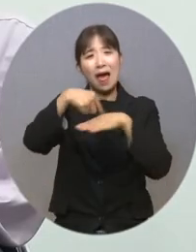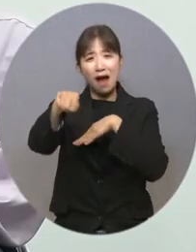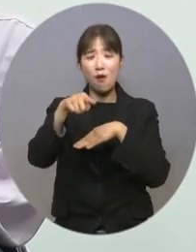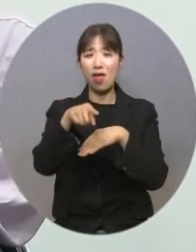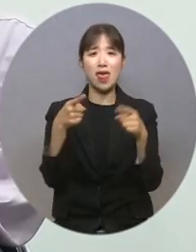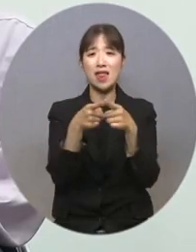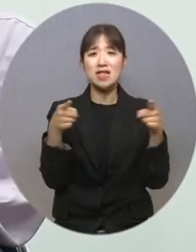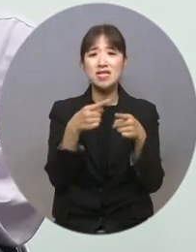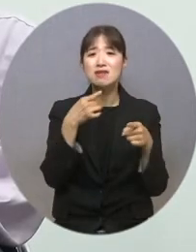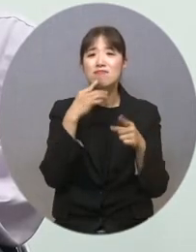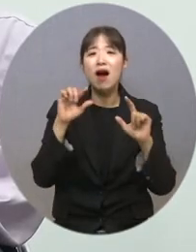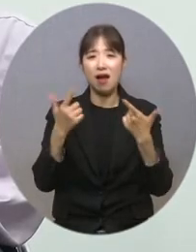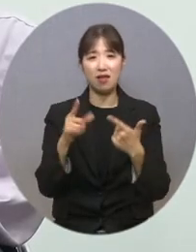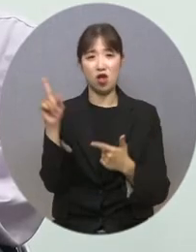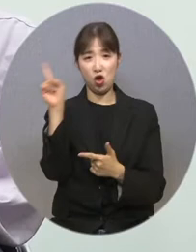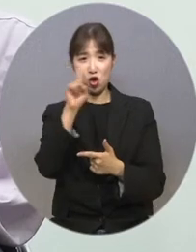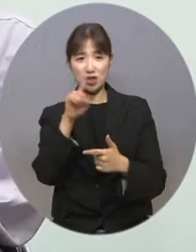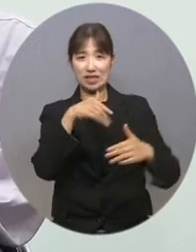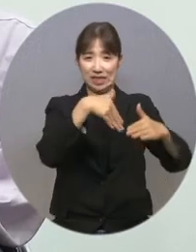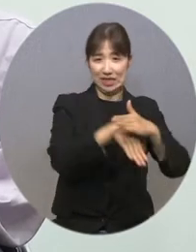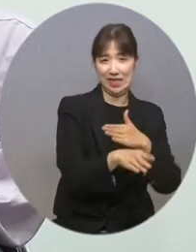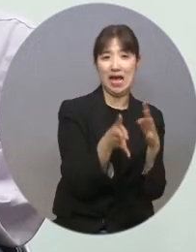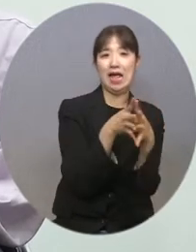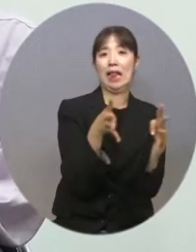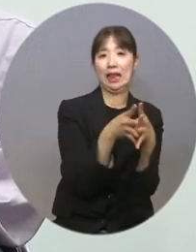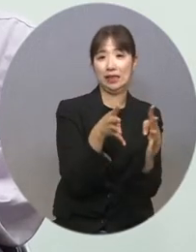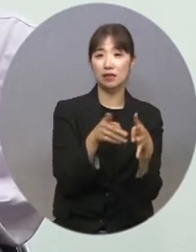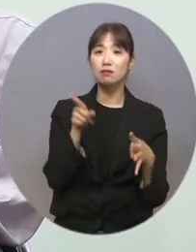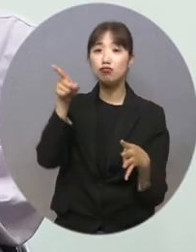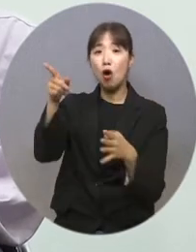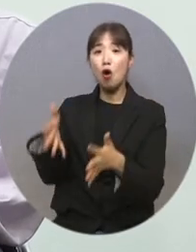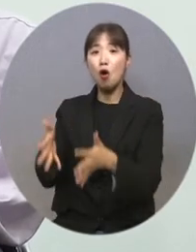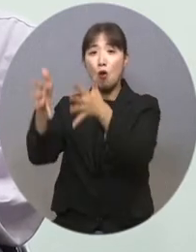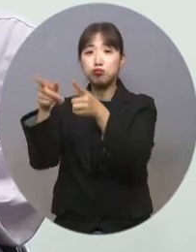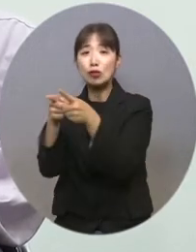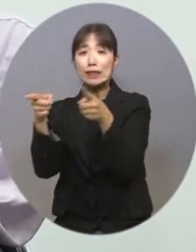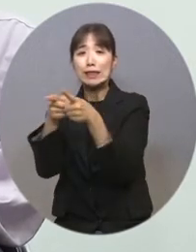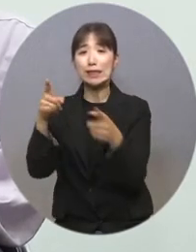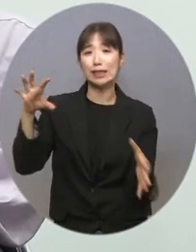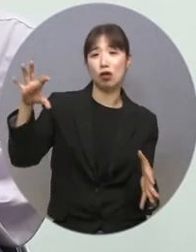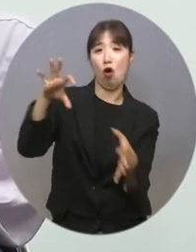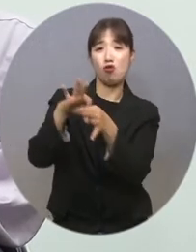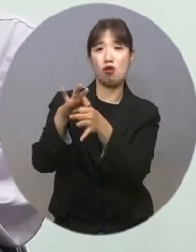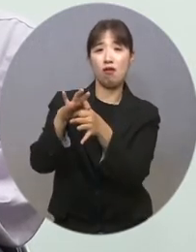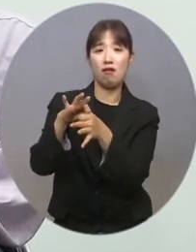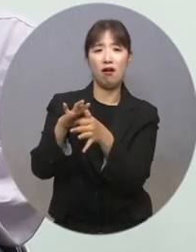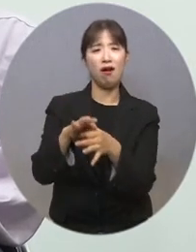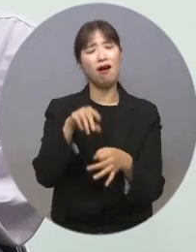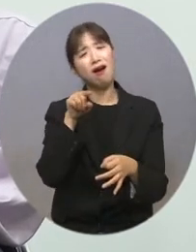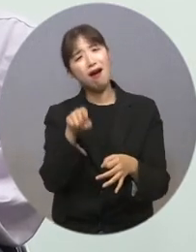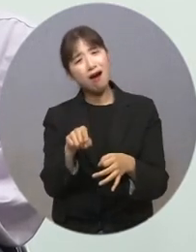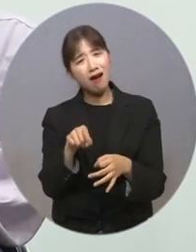뭐 예를 들어서 어디란 어디 지하 4층 이라고 내어 일로 지금은 연결되고 그런 박 분명히 야외